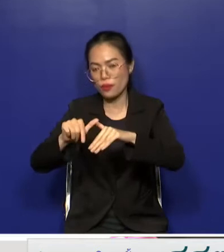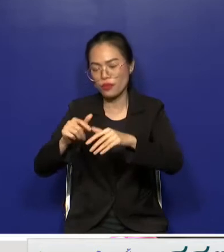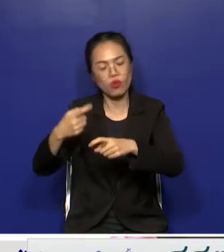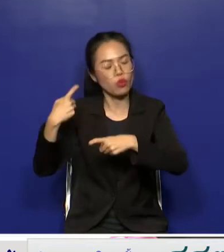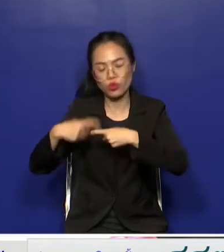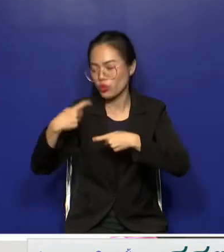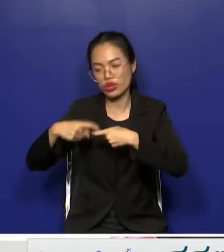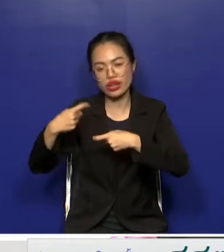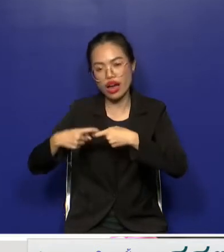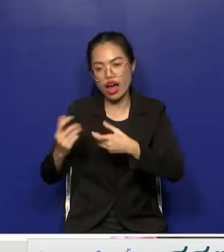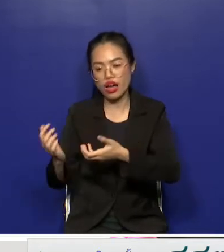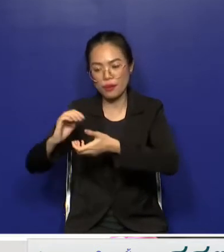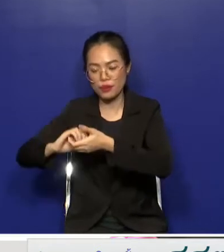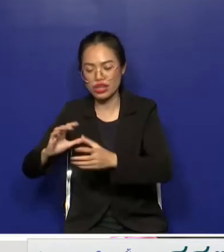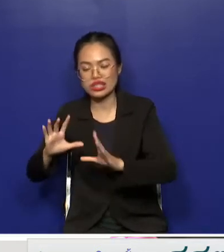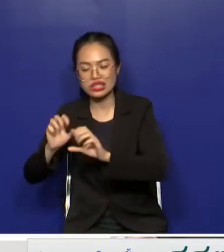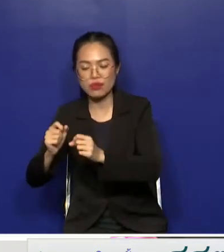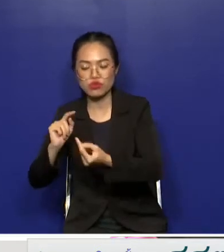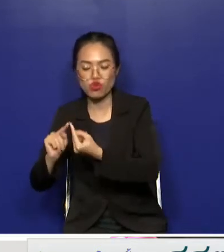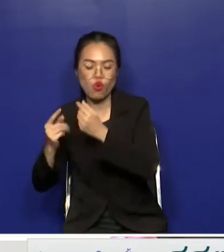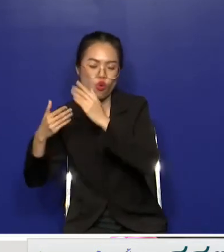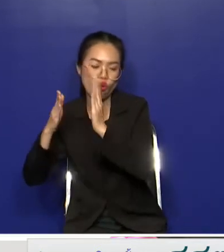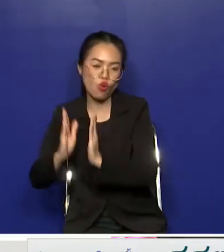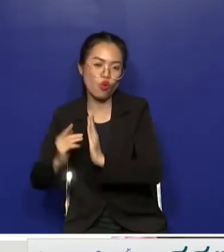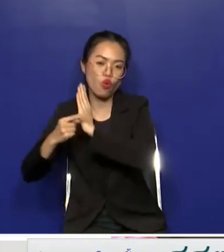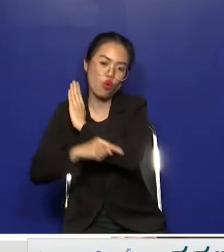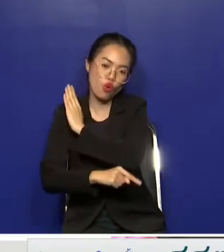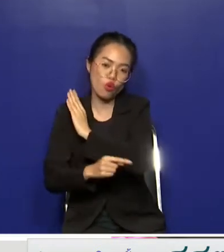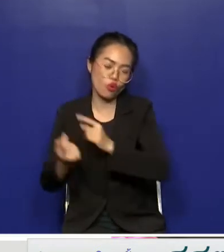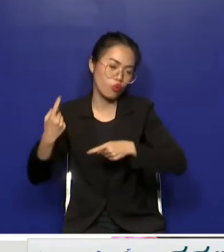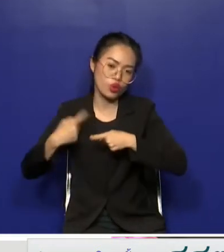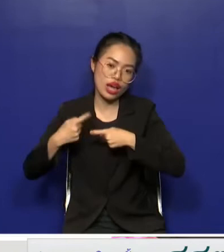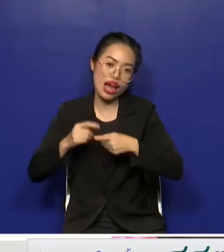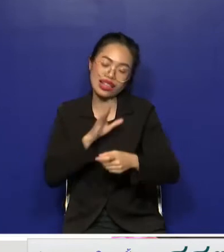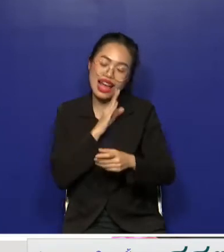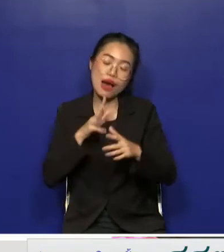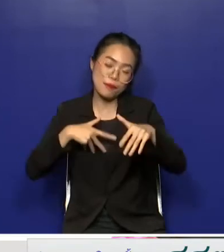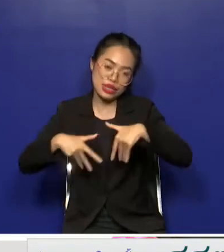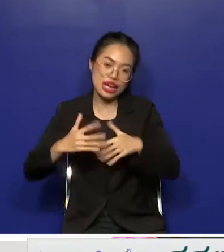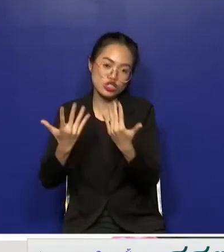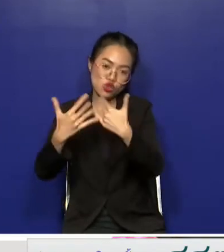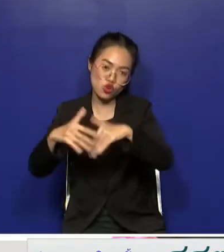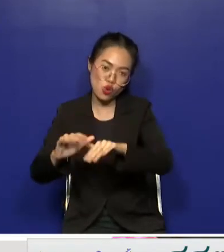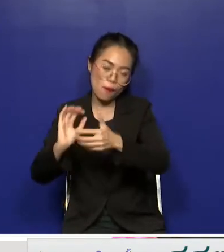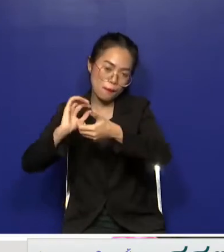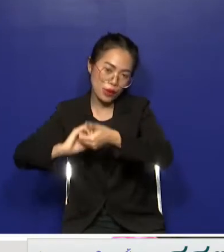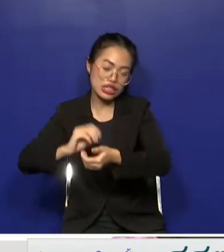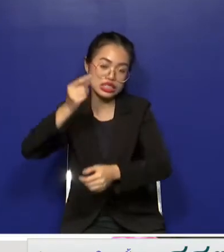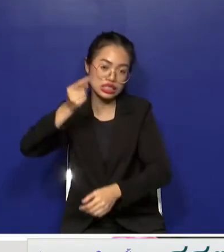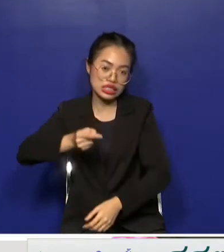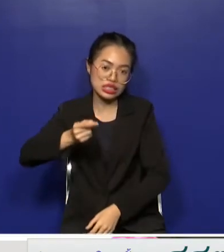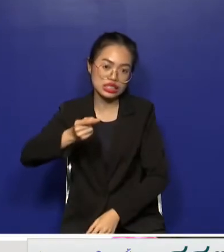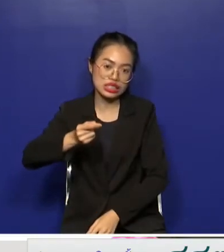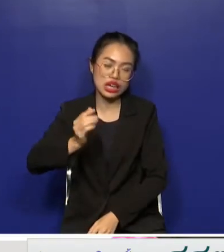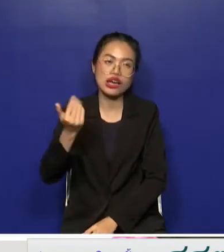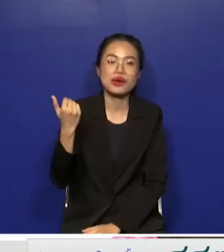จะจับการทุจธิตยากคัการโกล Minuten paixen có Sunshine Genoมยุคหนึ่ตวที่